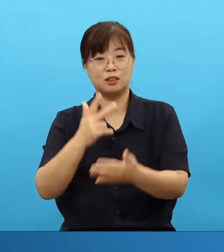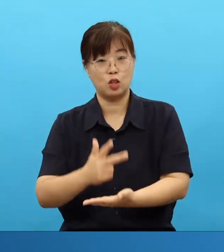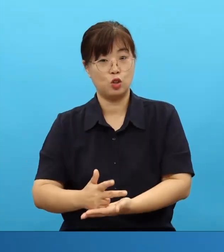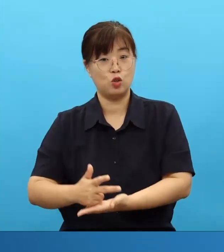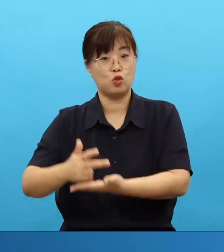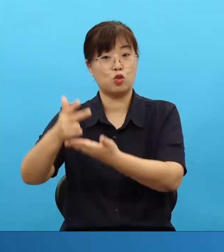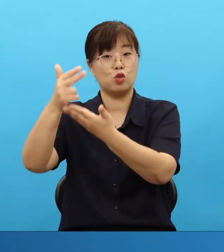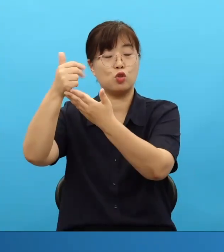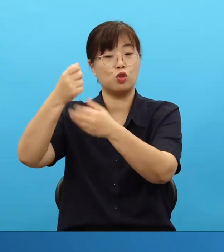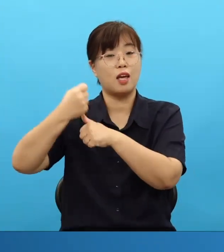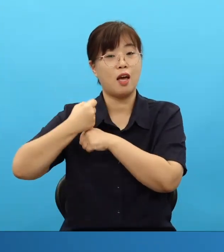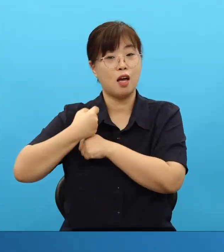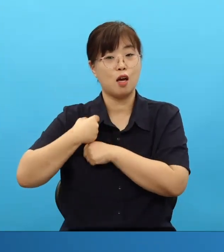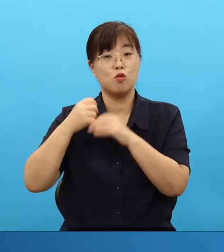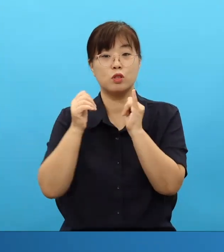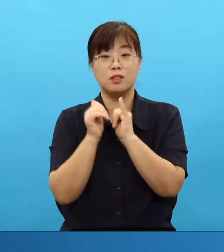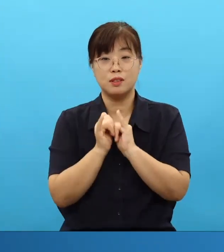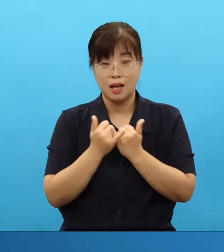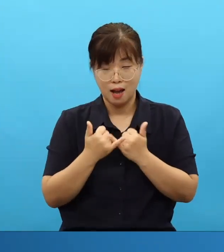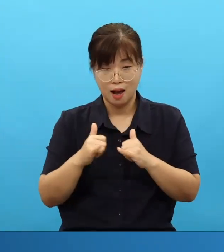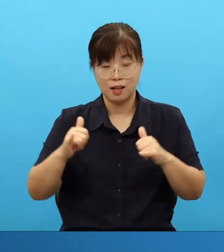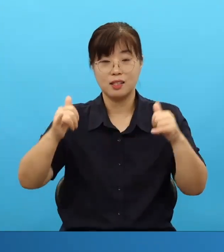사람들 주의